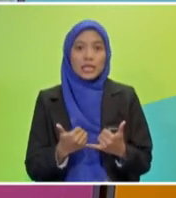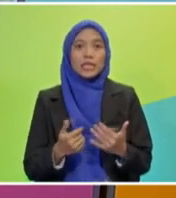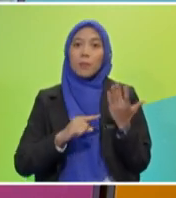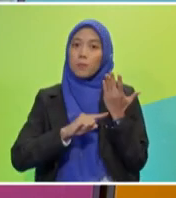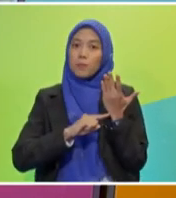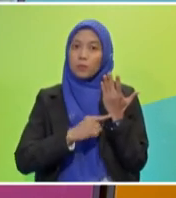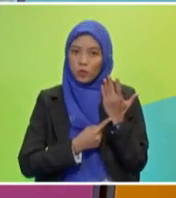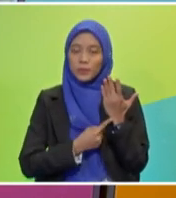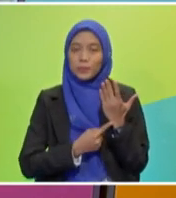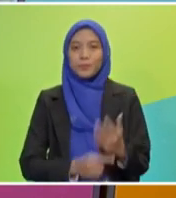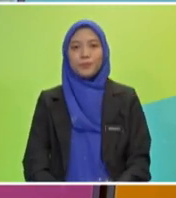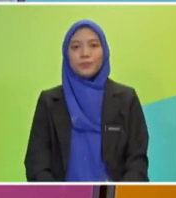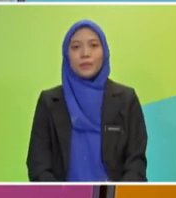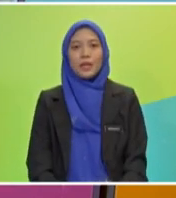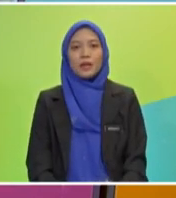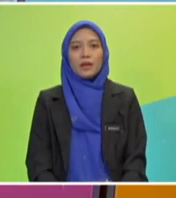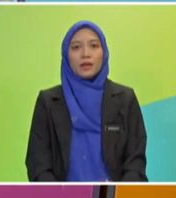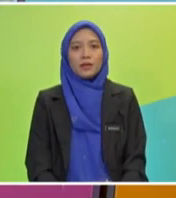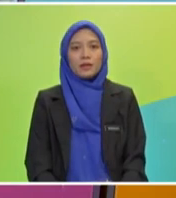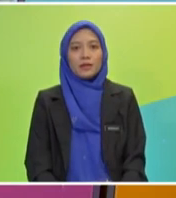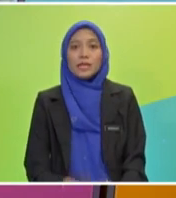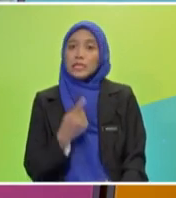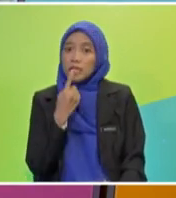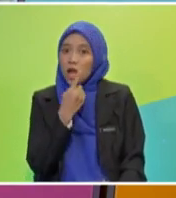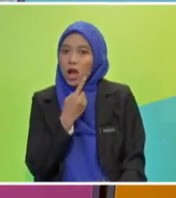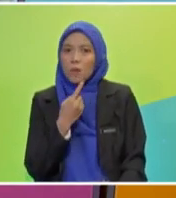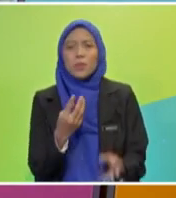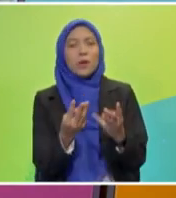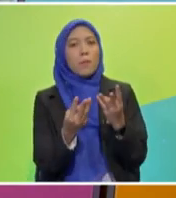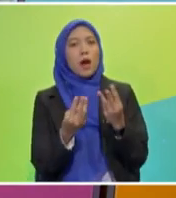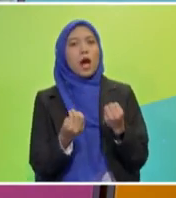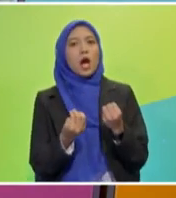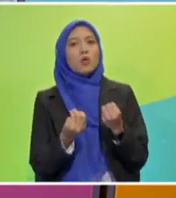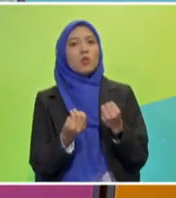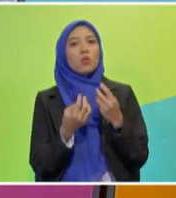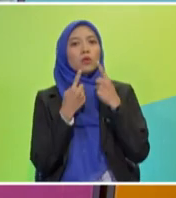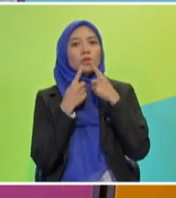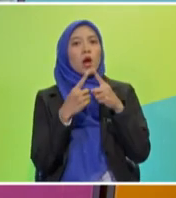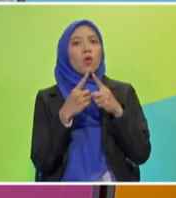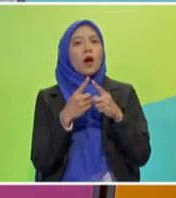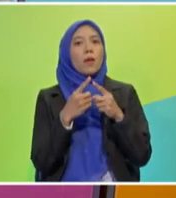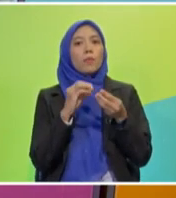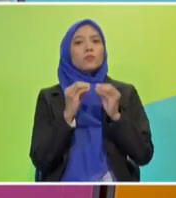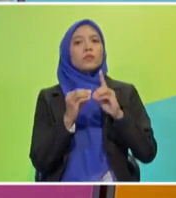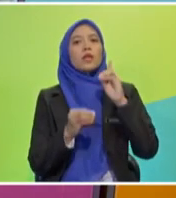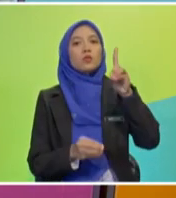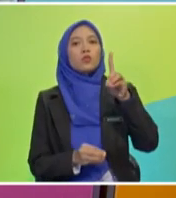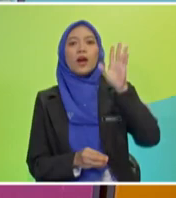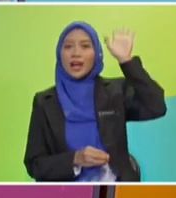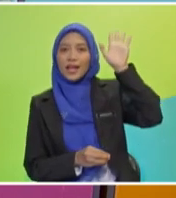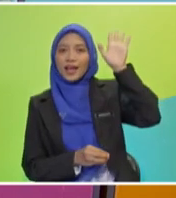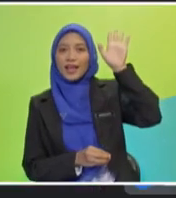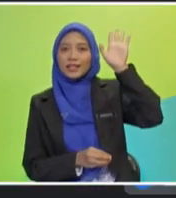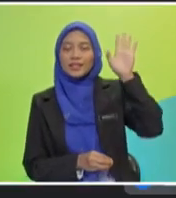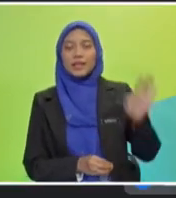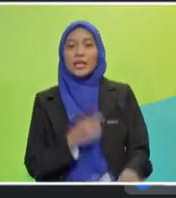Baiklah cikgu rasa cikgu siapa yang mahu memberikan respons dahulu cuba angkat tangan. Angkat